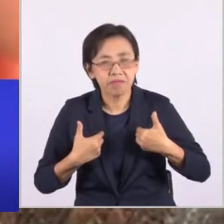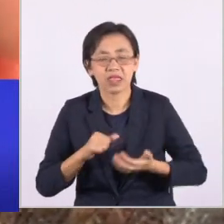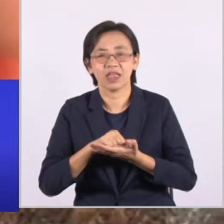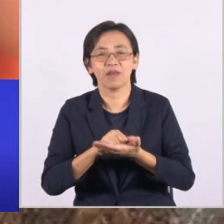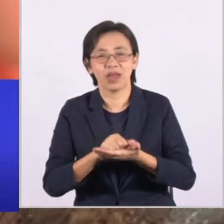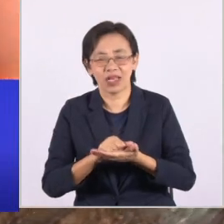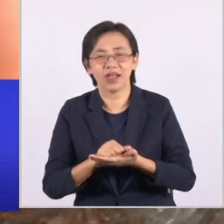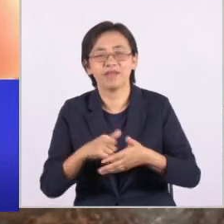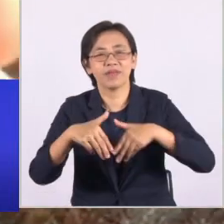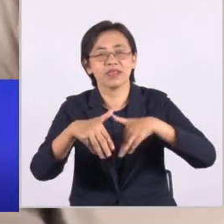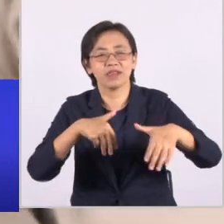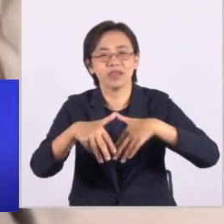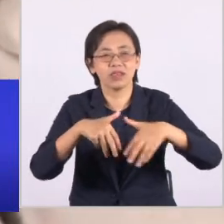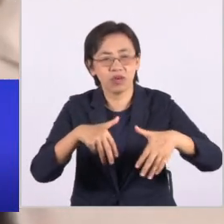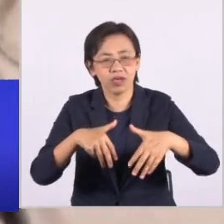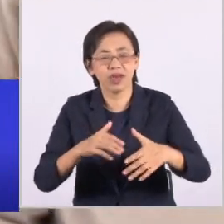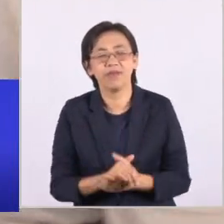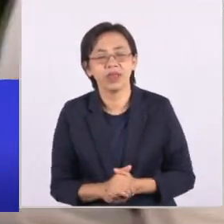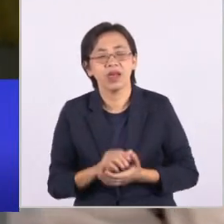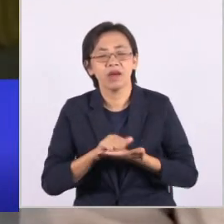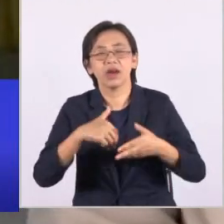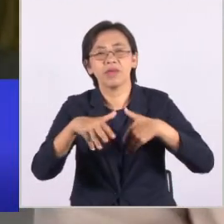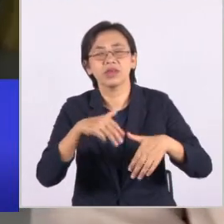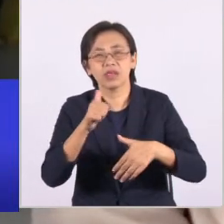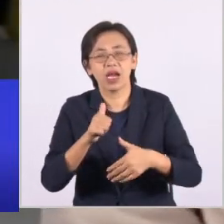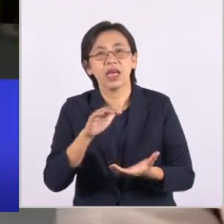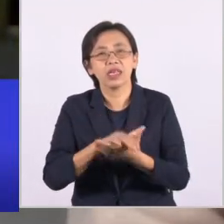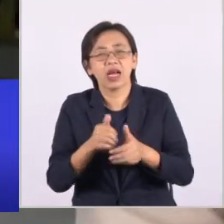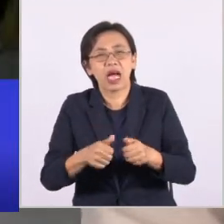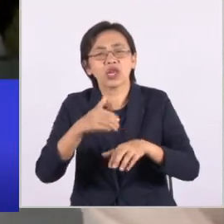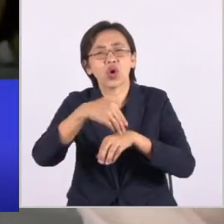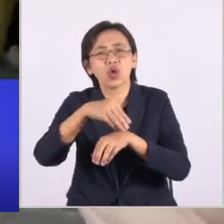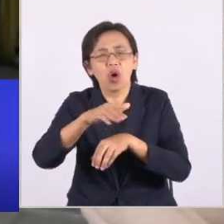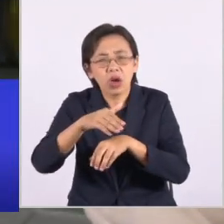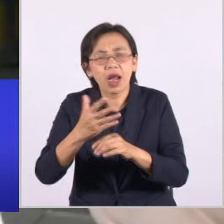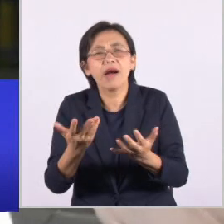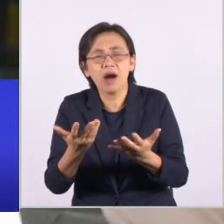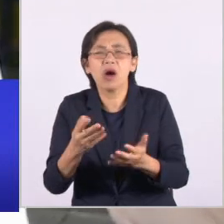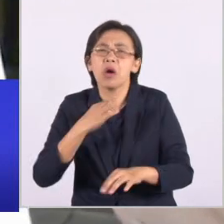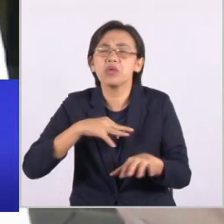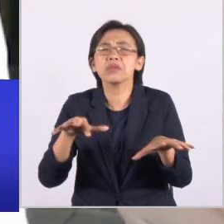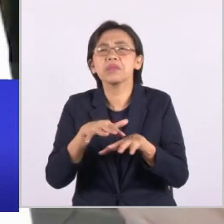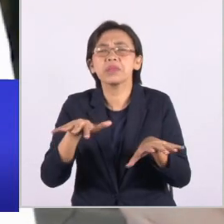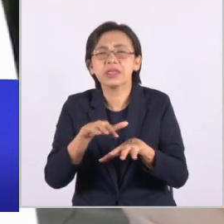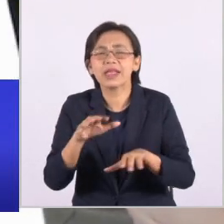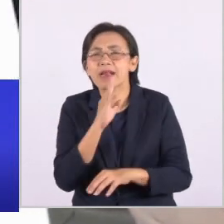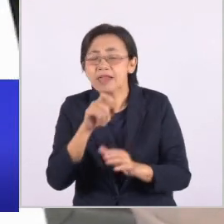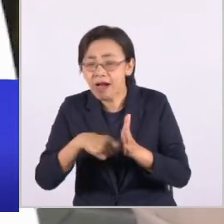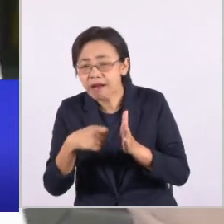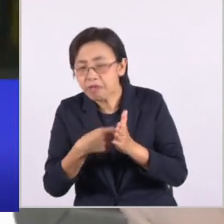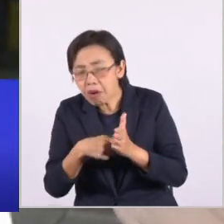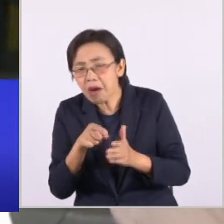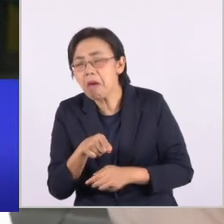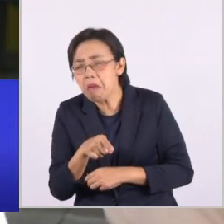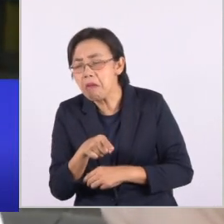ประชาชนเพื่อความสะดวกนะคะการจดทะเบียนสมรสนอกสถานที่เนี่ยมันเป็นเรื่องปกติค่ะถ้าพิจารณาถึงเหตุผลและความจำเป็น